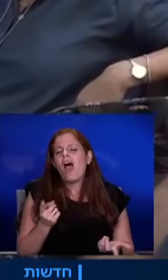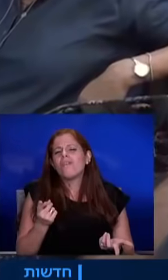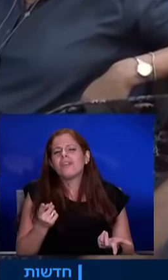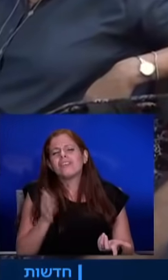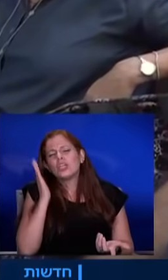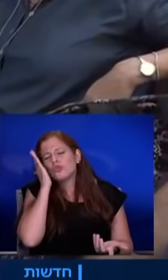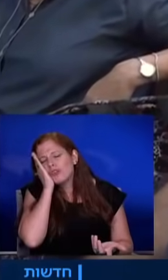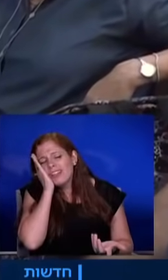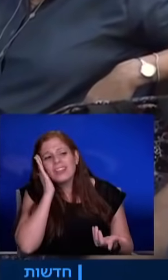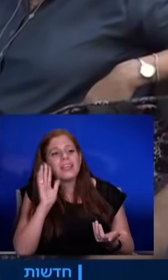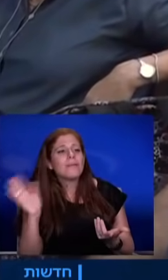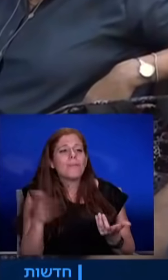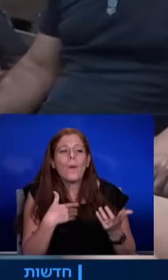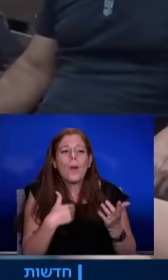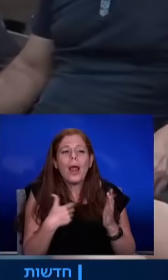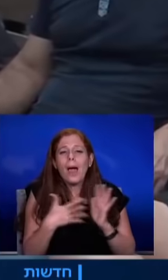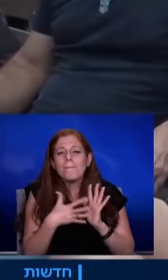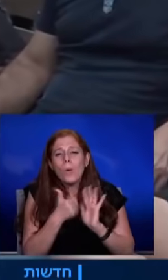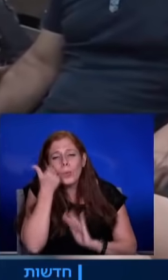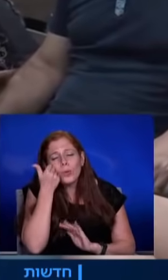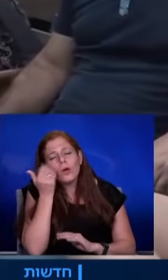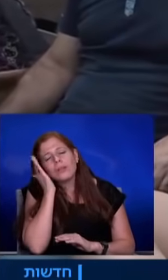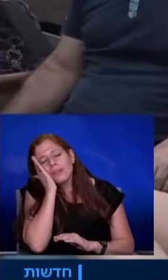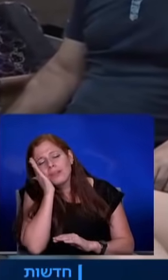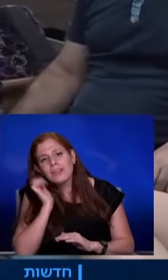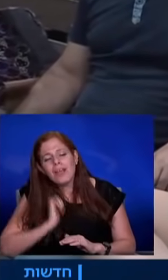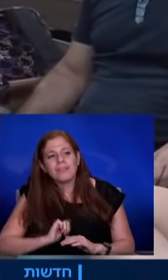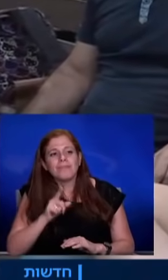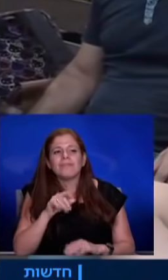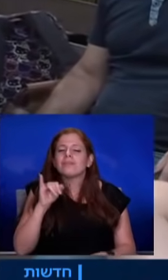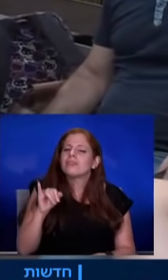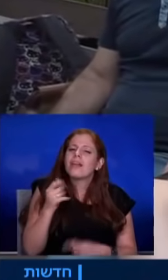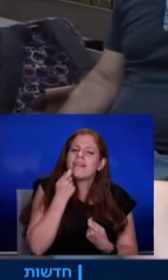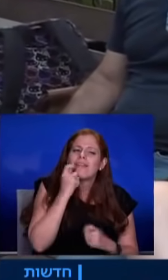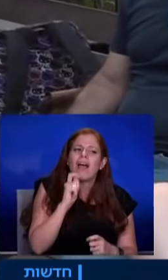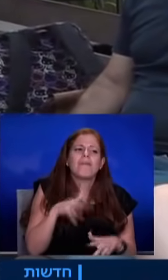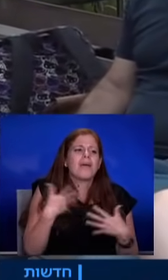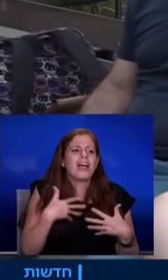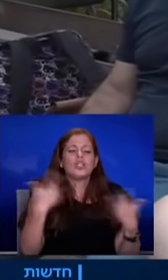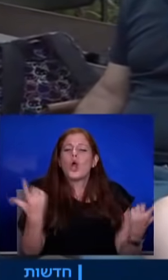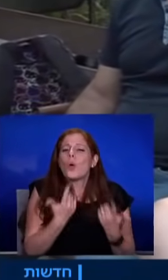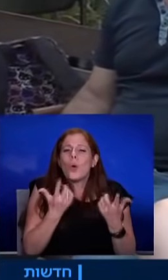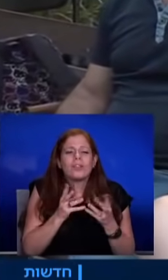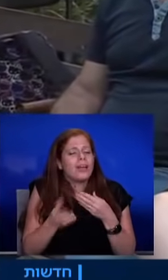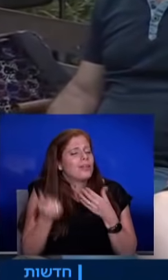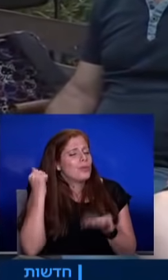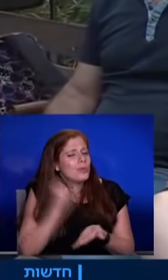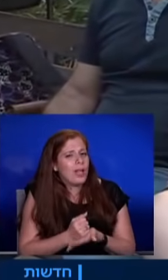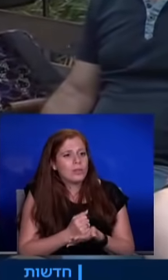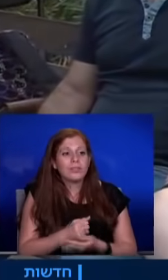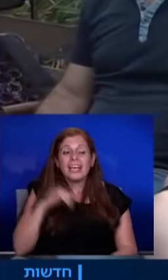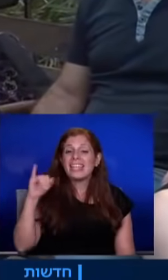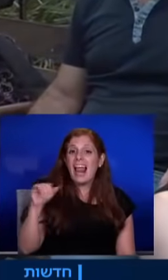וישנתי בכל הבגרויות, עשיתי שנץ. יעלי יקרה. מרגש כל כך לחגוג איתך את התעודה הזאת. את יעל אברהמי